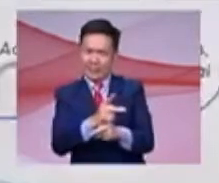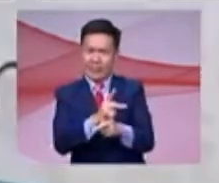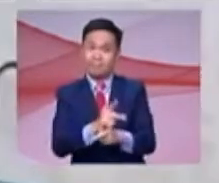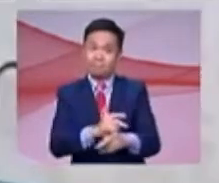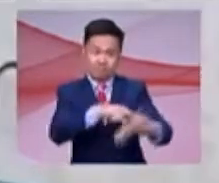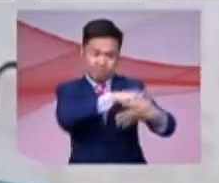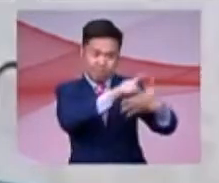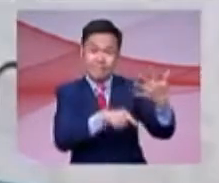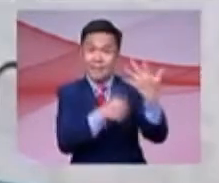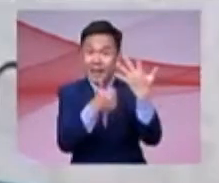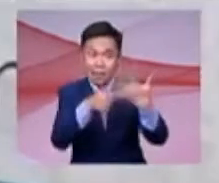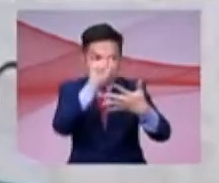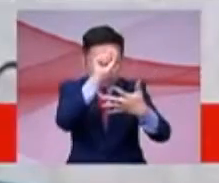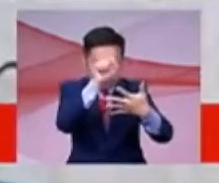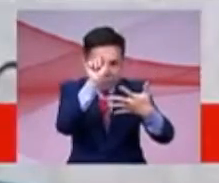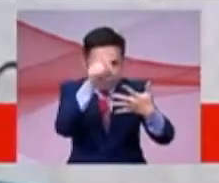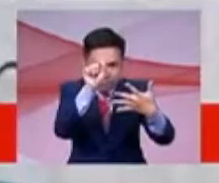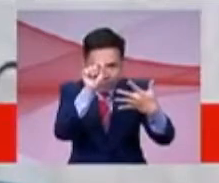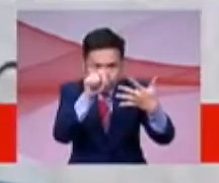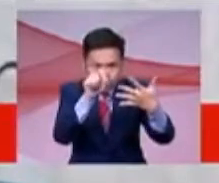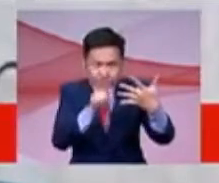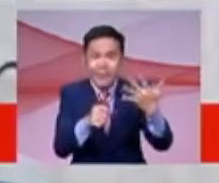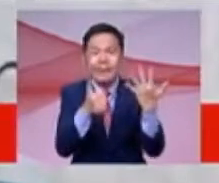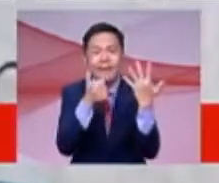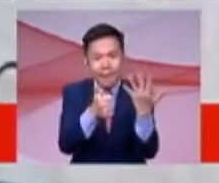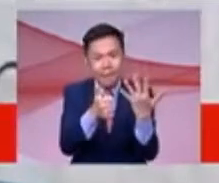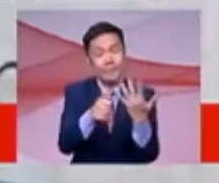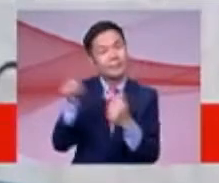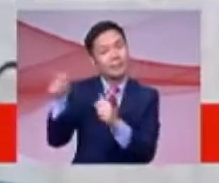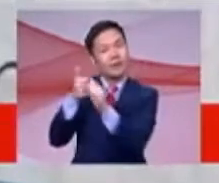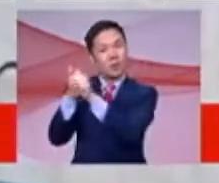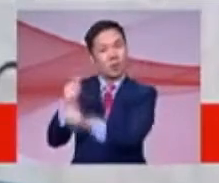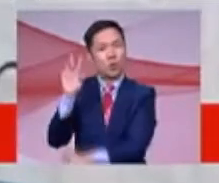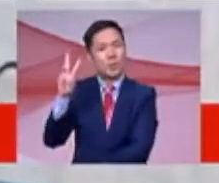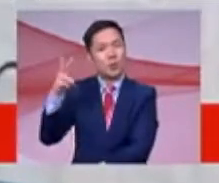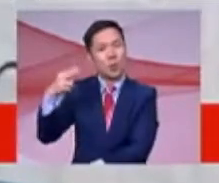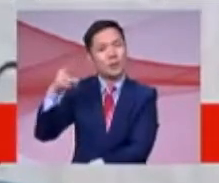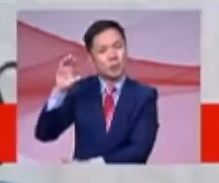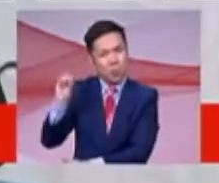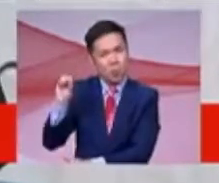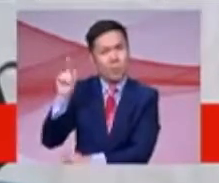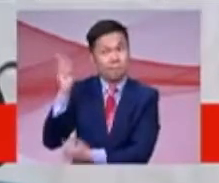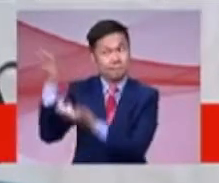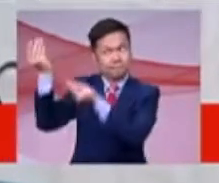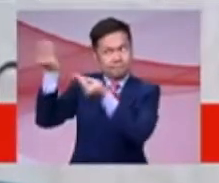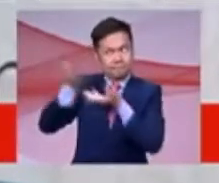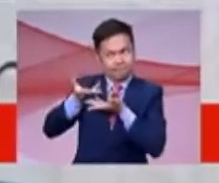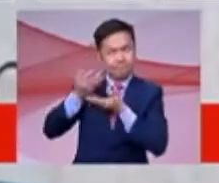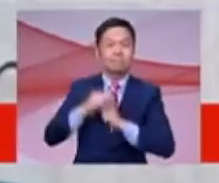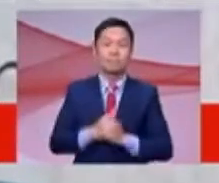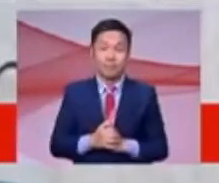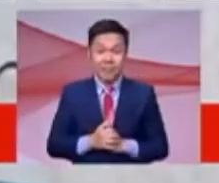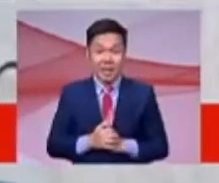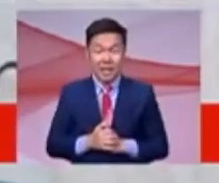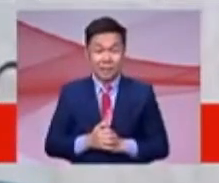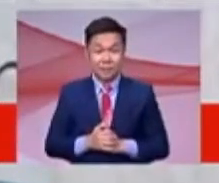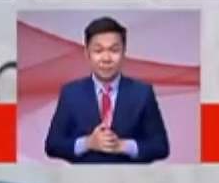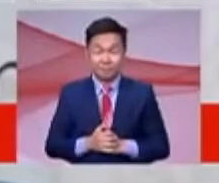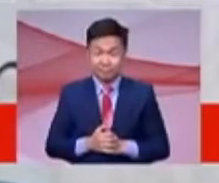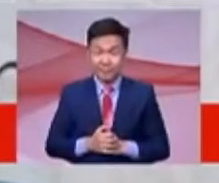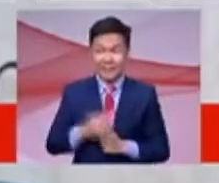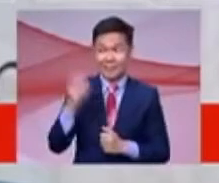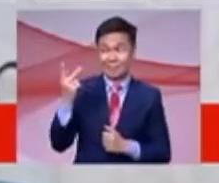langkah-langkah enam kriteria yang telah disarankan oleh Pertubuhan Kesihatan Sedunia. Dan